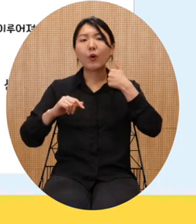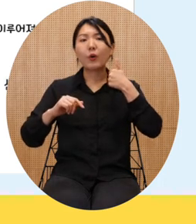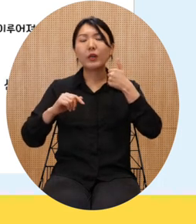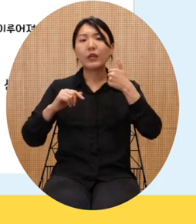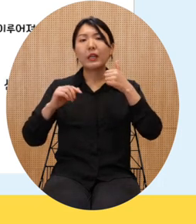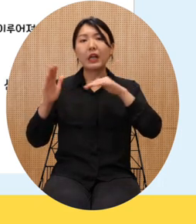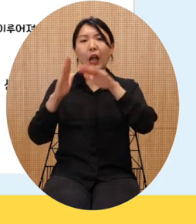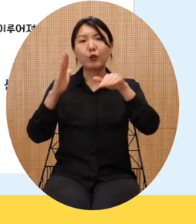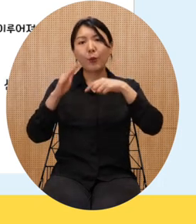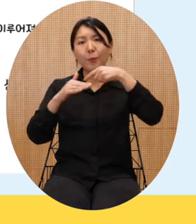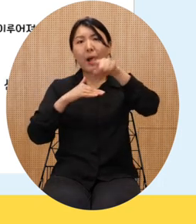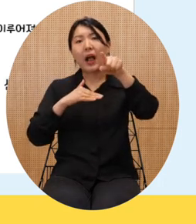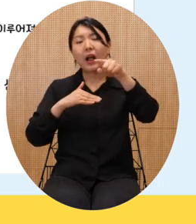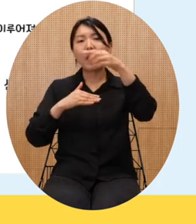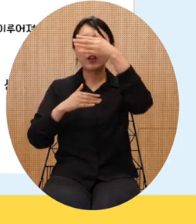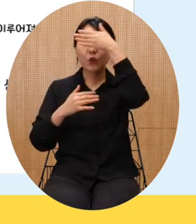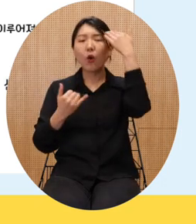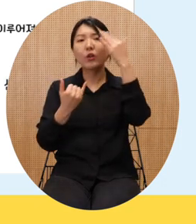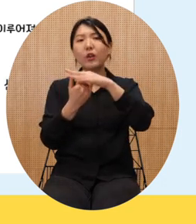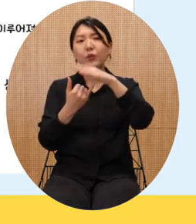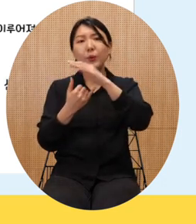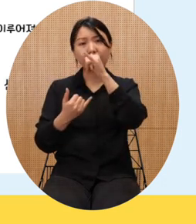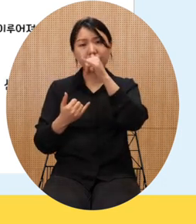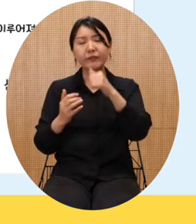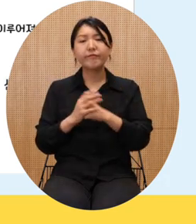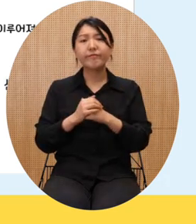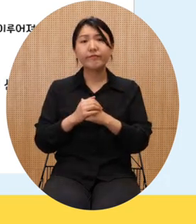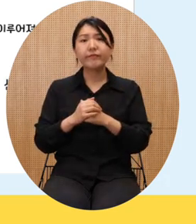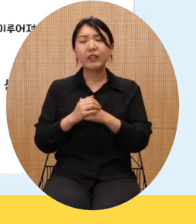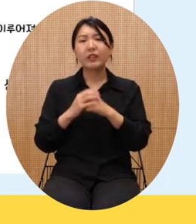살기 힘들고 시설에도 살기 힘든